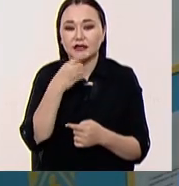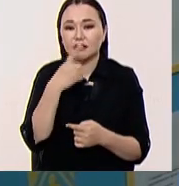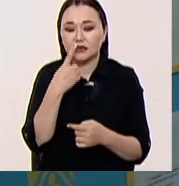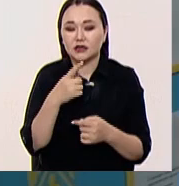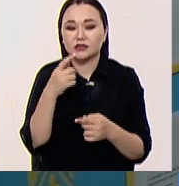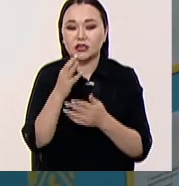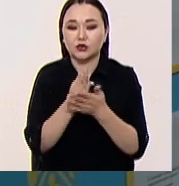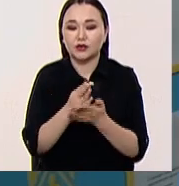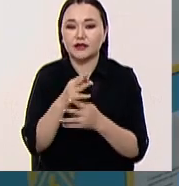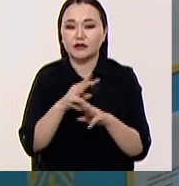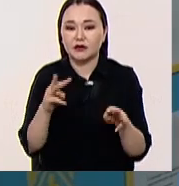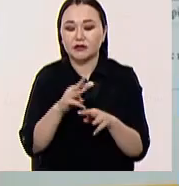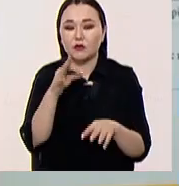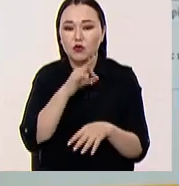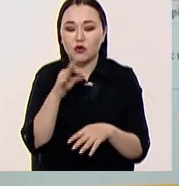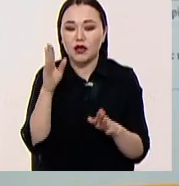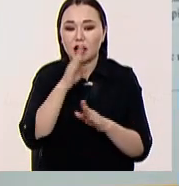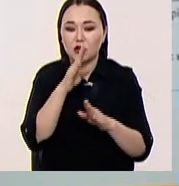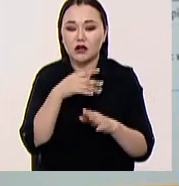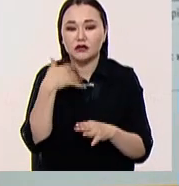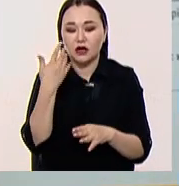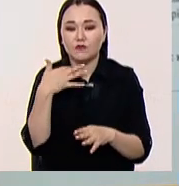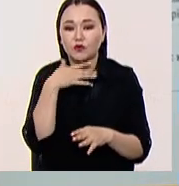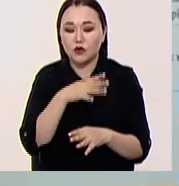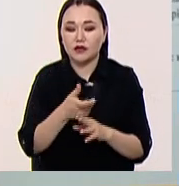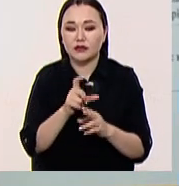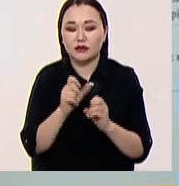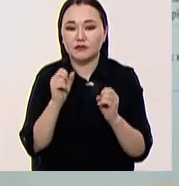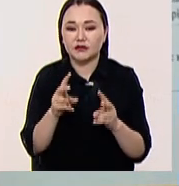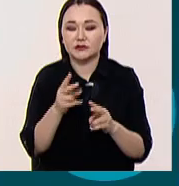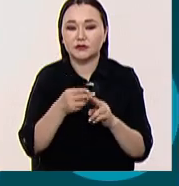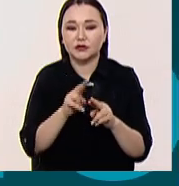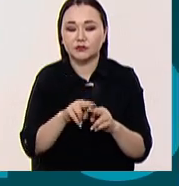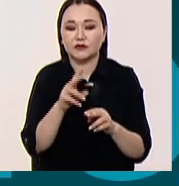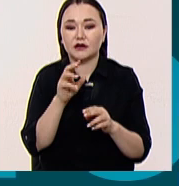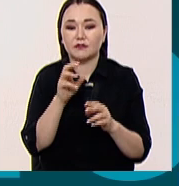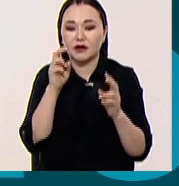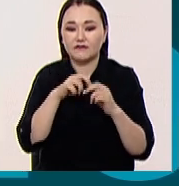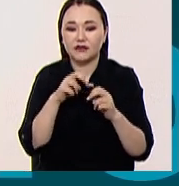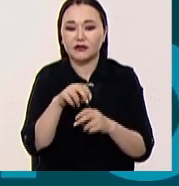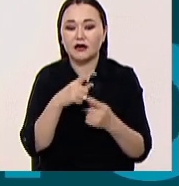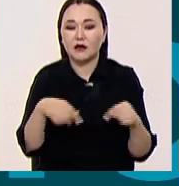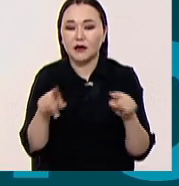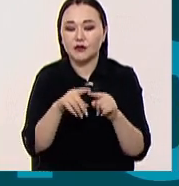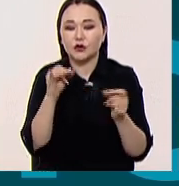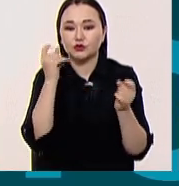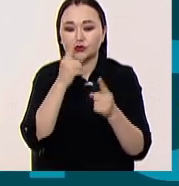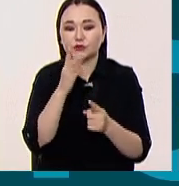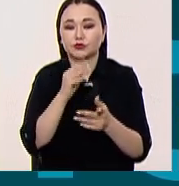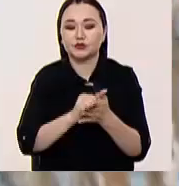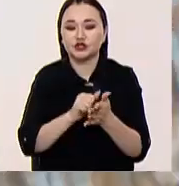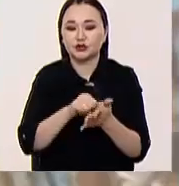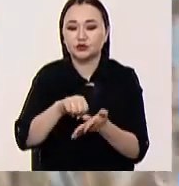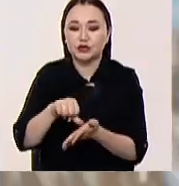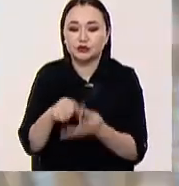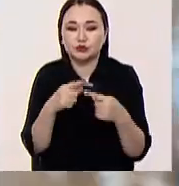сотрудники департамента экологии. Но когда ее много, это опасно. Поэтому ведомство проверит компанию и выяснит также причастность